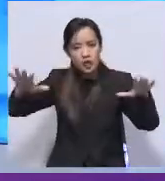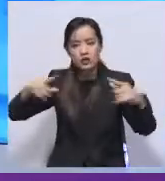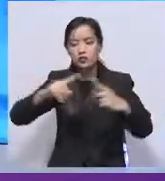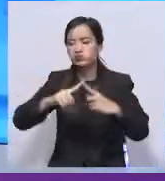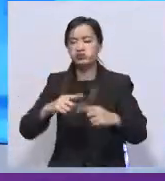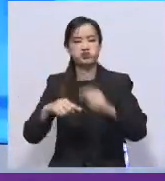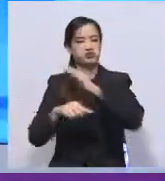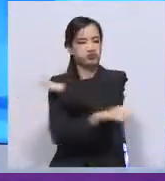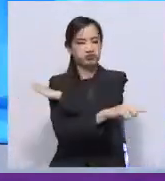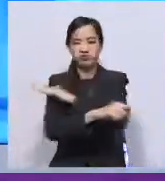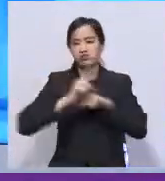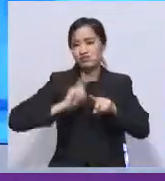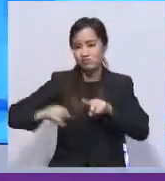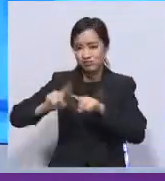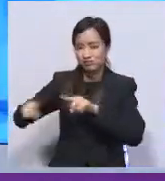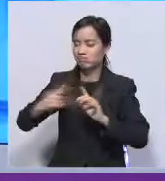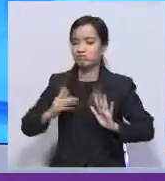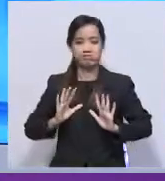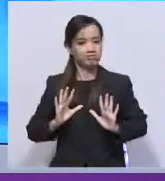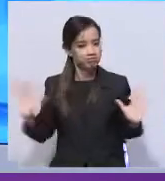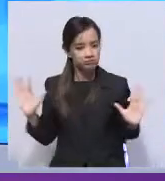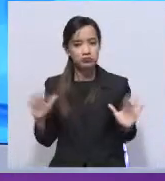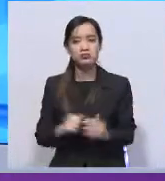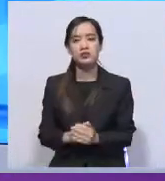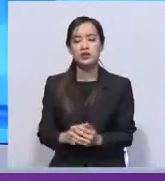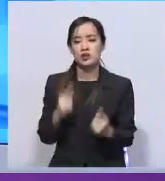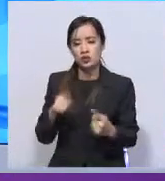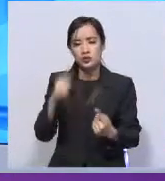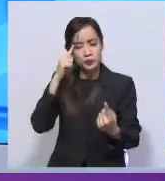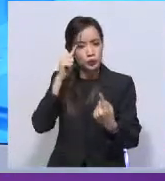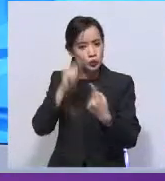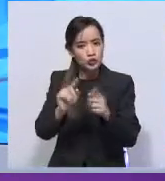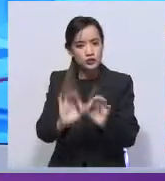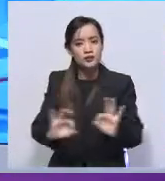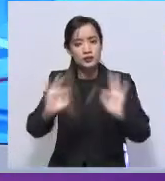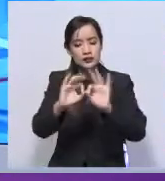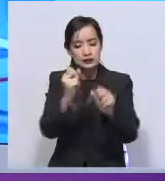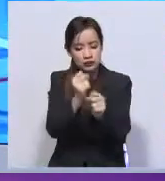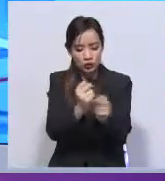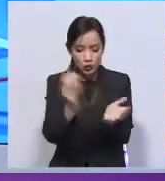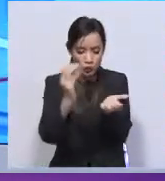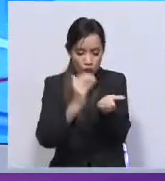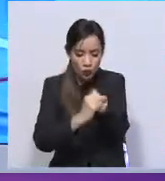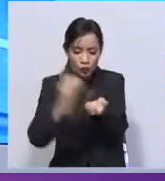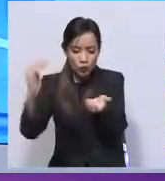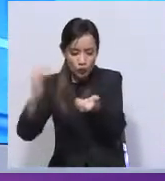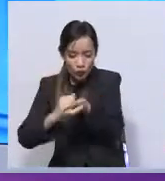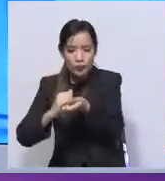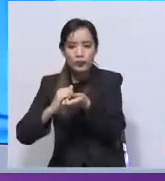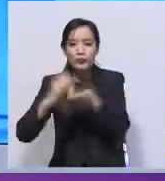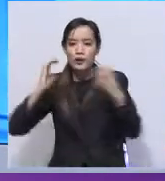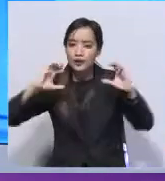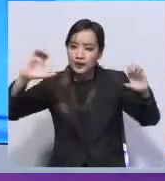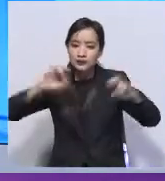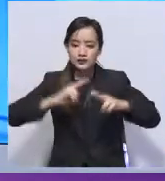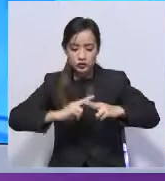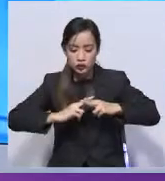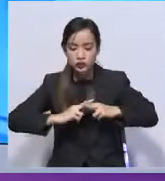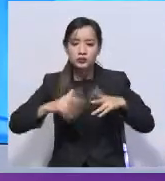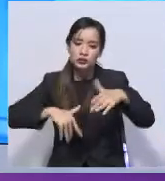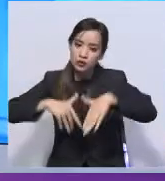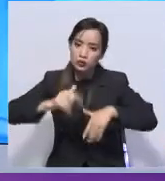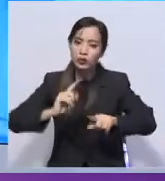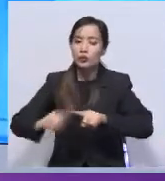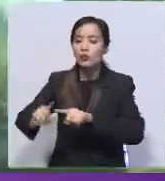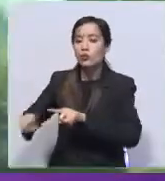ต่อต้านการคอร์รัปชันทุกรูปแบบมุ่งเน้นประสิทธิภาพการทำงานร่วมกับเครือข่ายภาคีทั้งภาครัฐและเอกชนค่ะพลเอกประยุทธ์จันทร์โอชาน